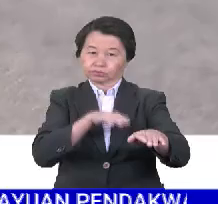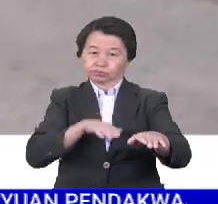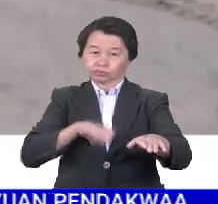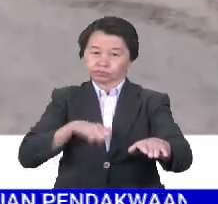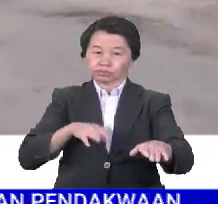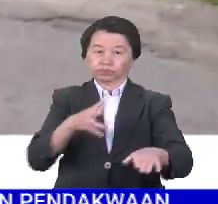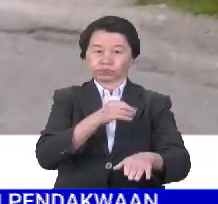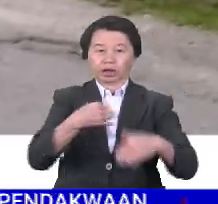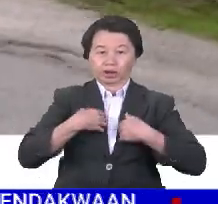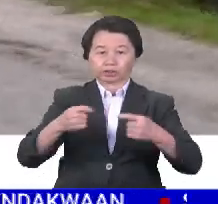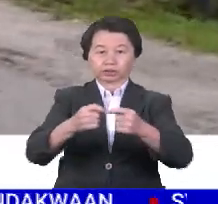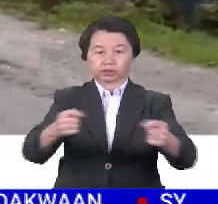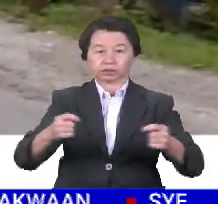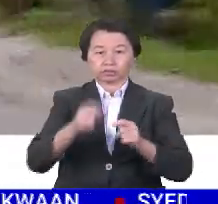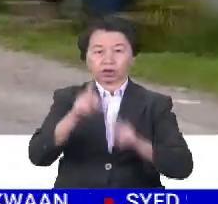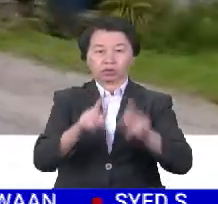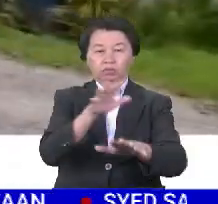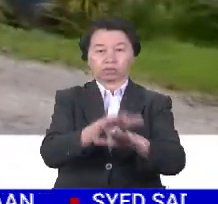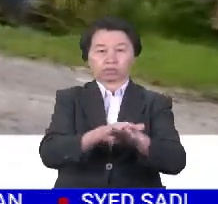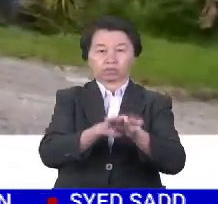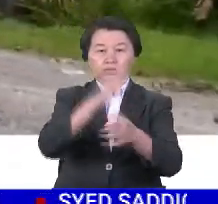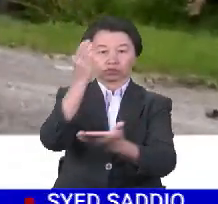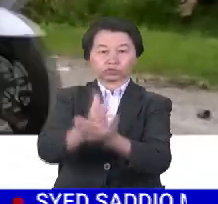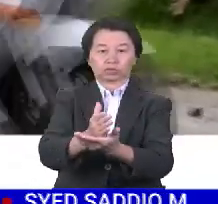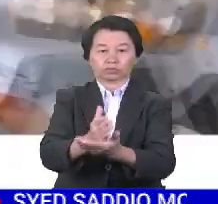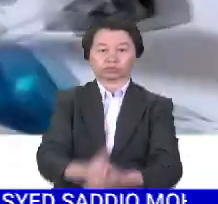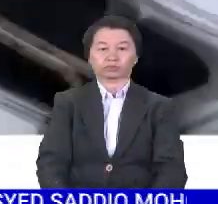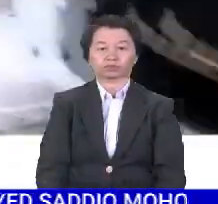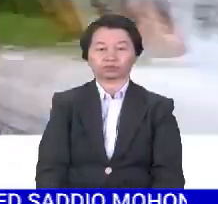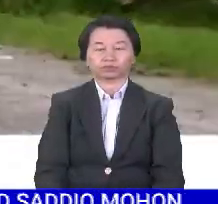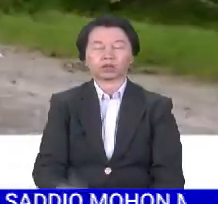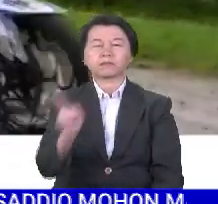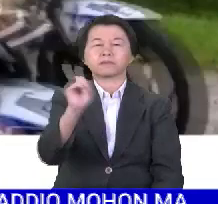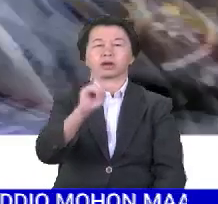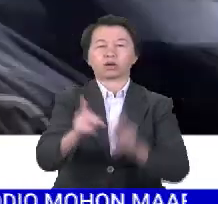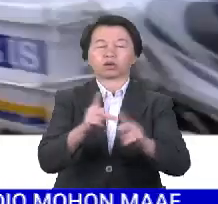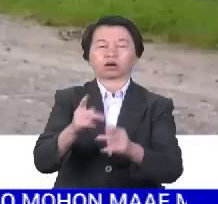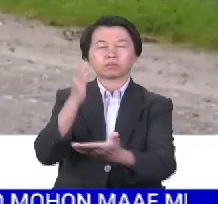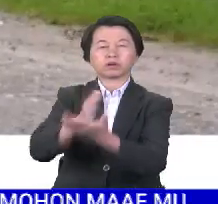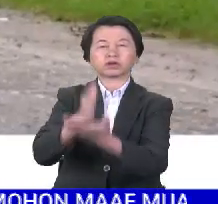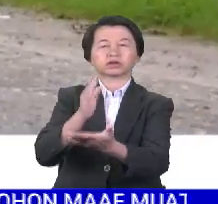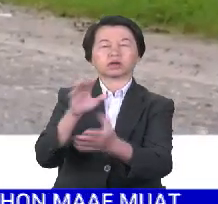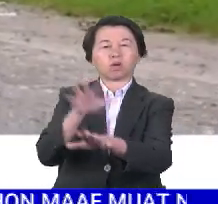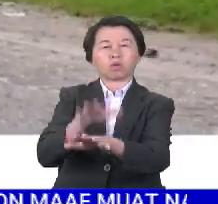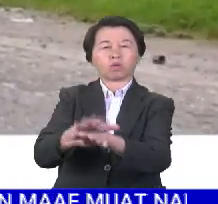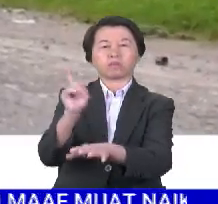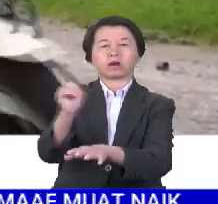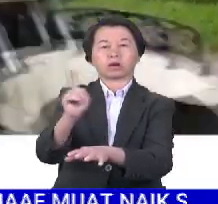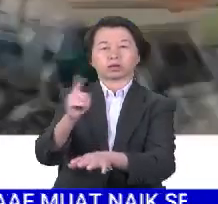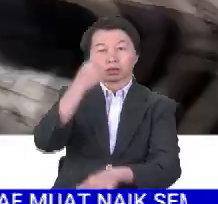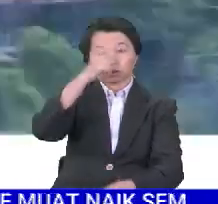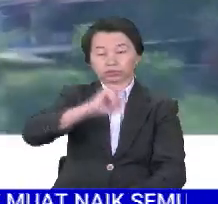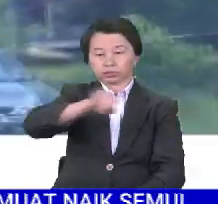dan juga tempat orang ramai yang berhenti. Antaranya tu di mana tu yang tempat orang ramai berhenti tu Tuan? Untuk bagi daerah